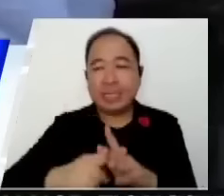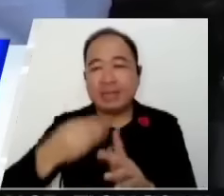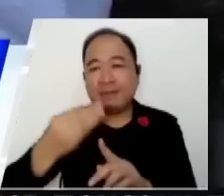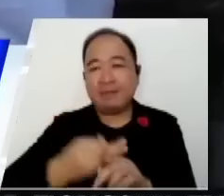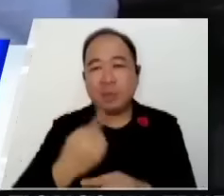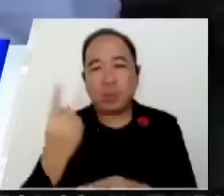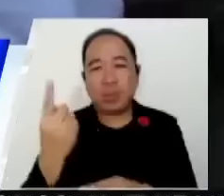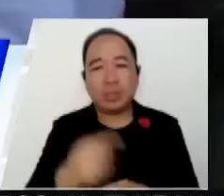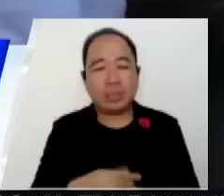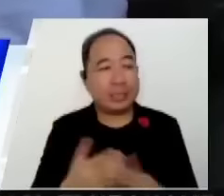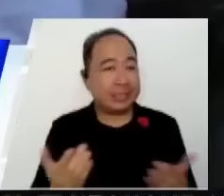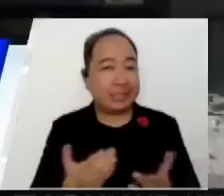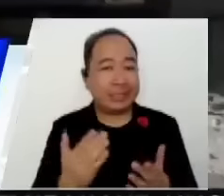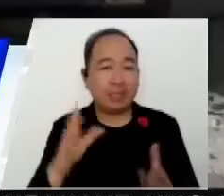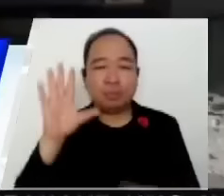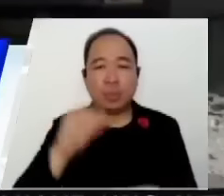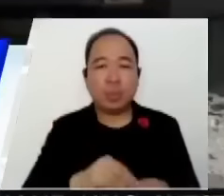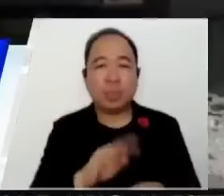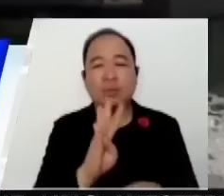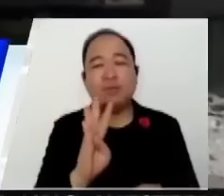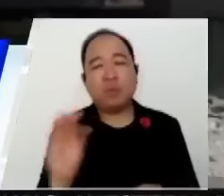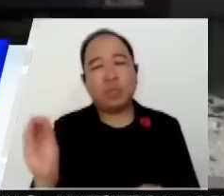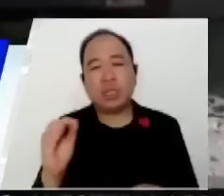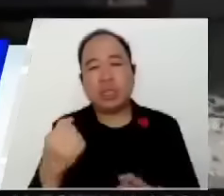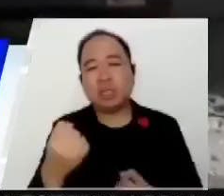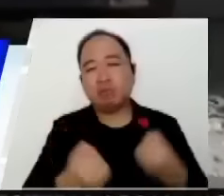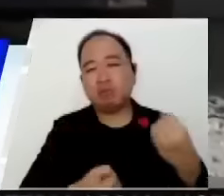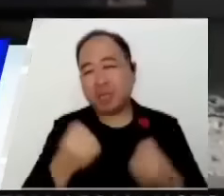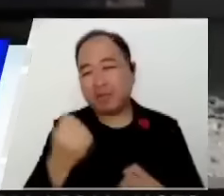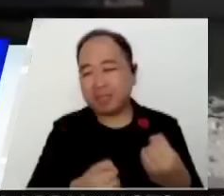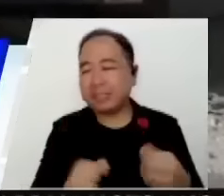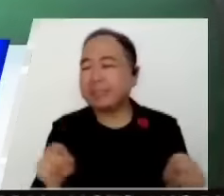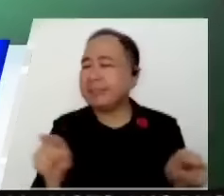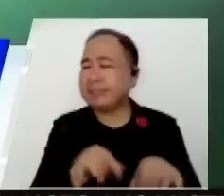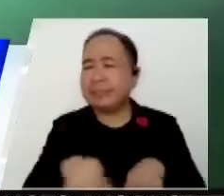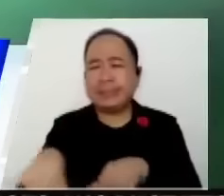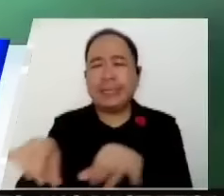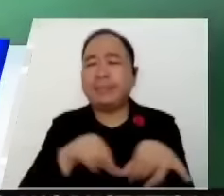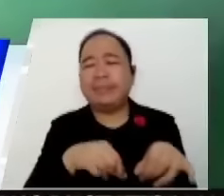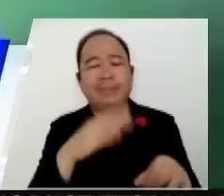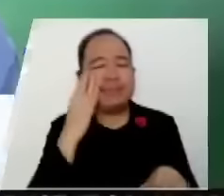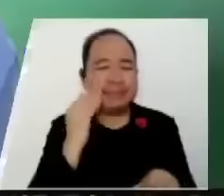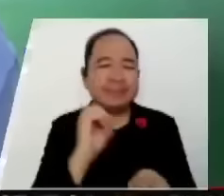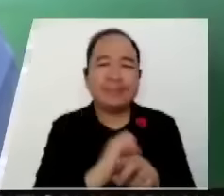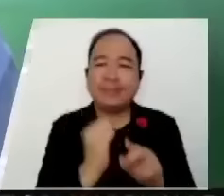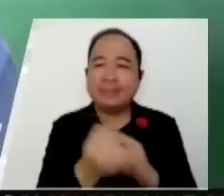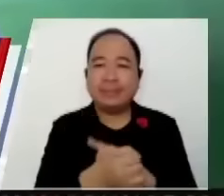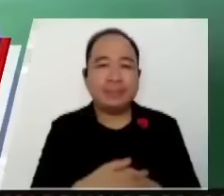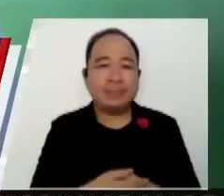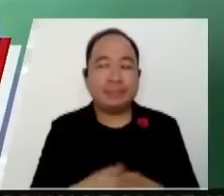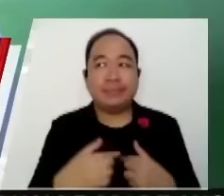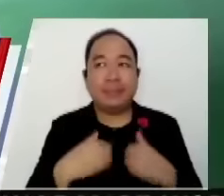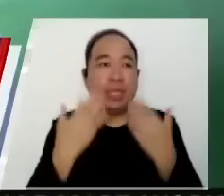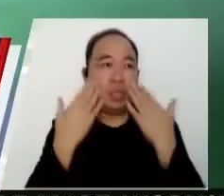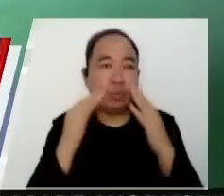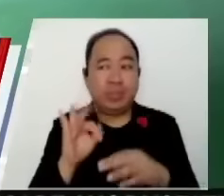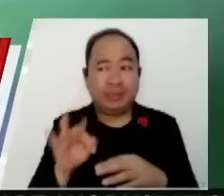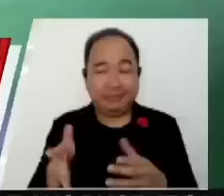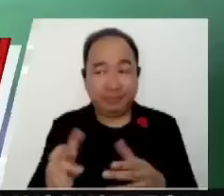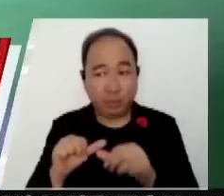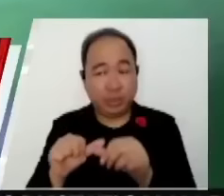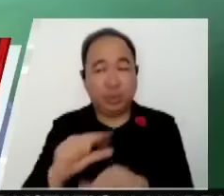higit 40 silang jeepney driver na nasa parehong sitwasyon. Hindi po naman din alam po kung makapagpatapos po siya ng pag-aaral. Siyempre, wala